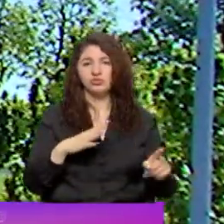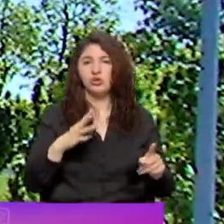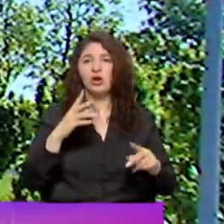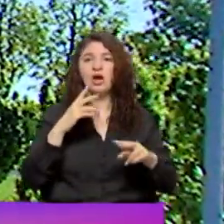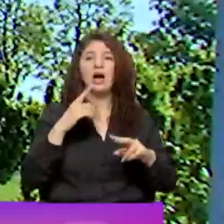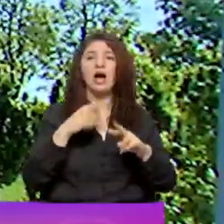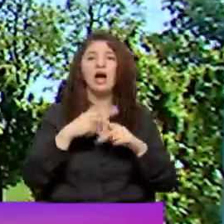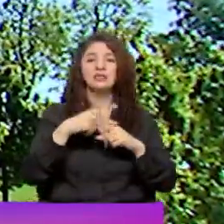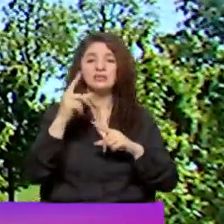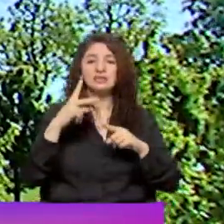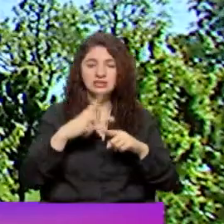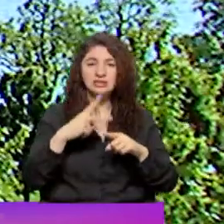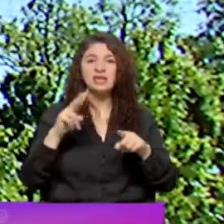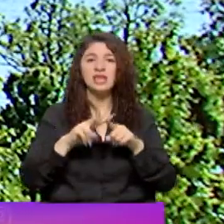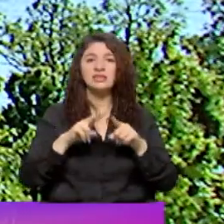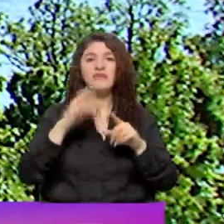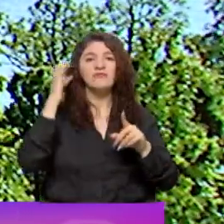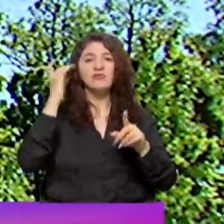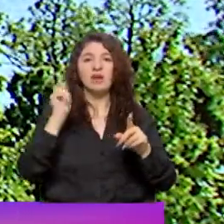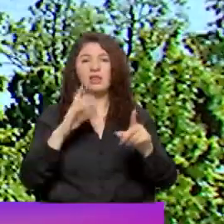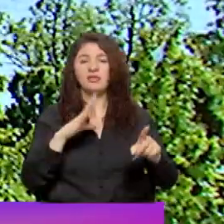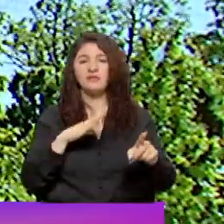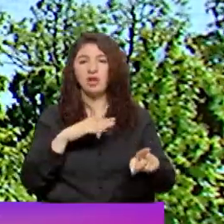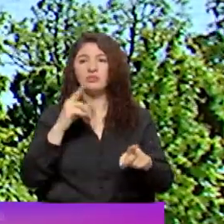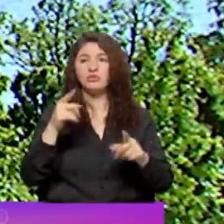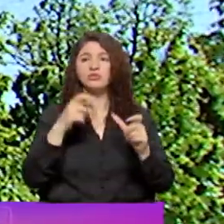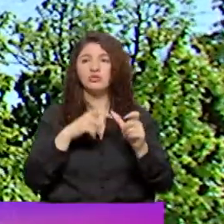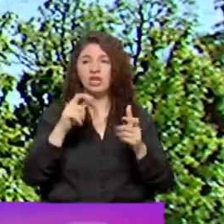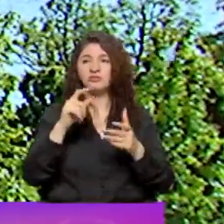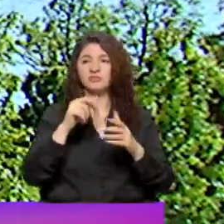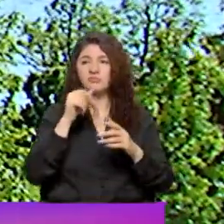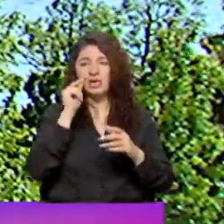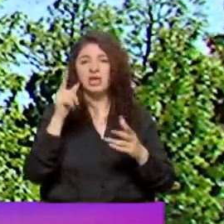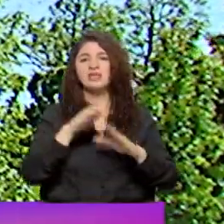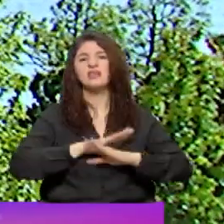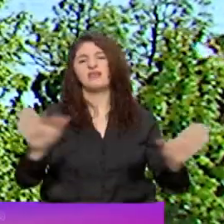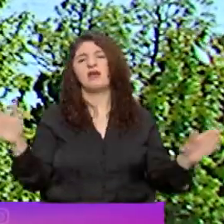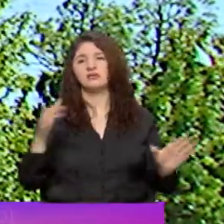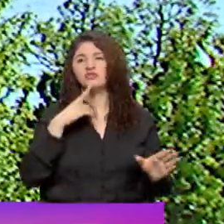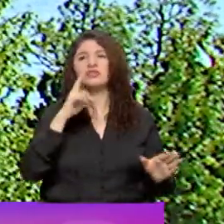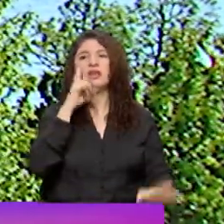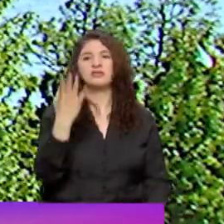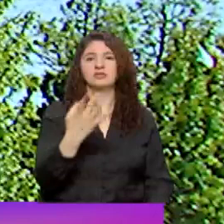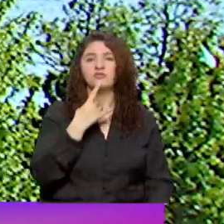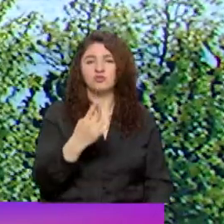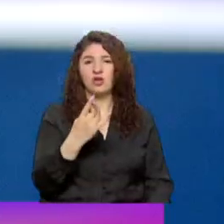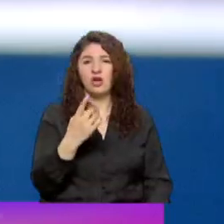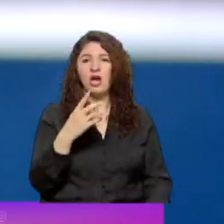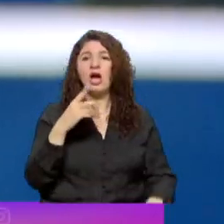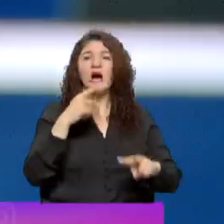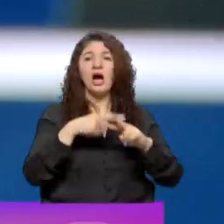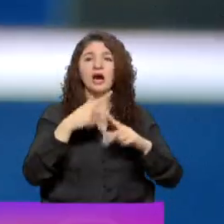Aziz Nesin bak bana yapılanlar ve Soner Yalçın'ın bugünkü yazısında Yeter artık diyor yazıktır diyor